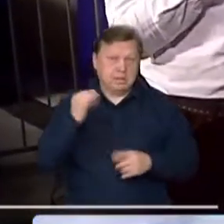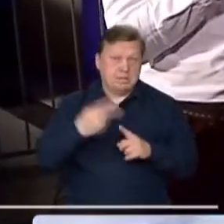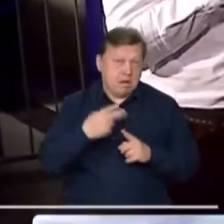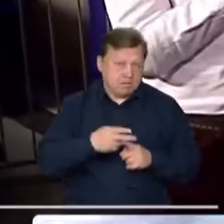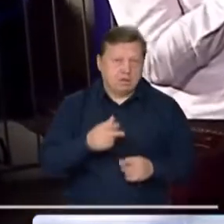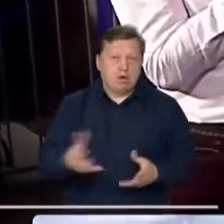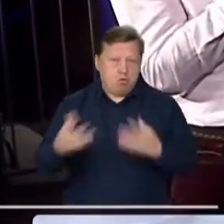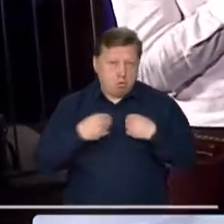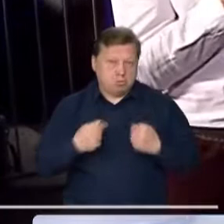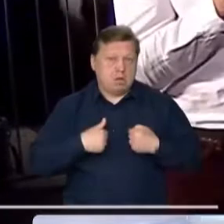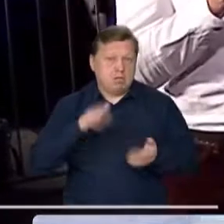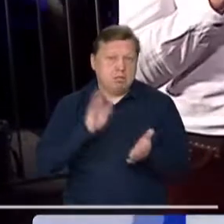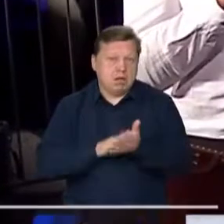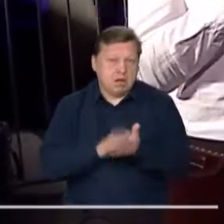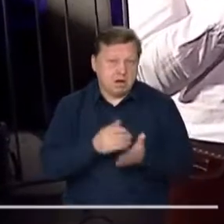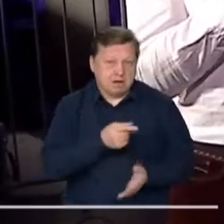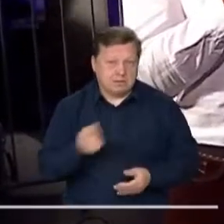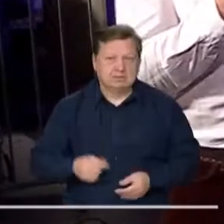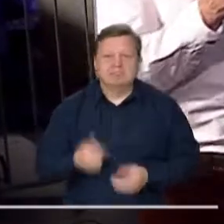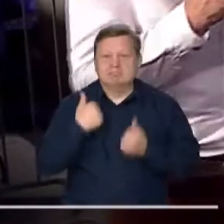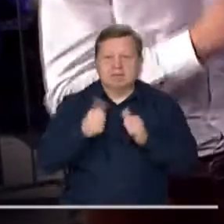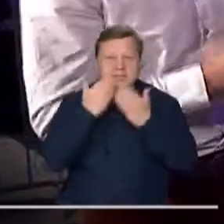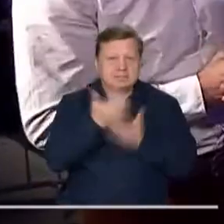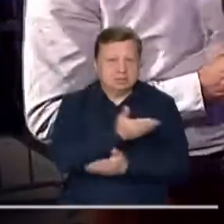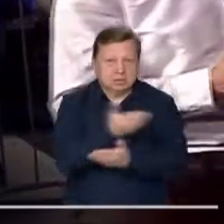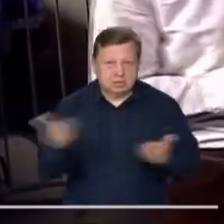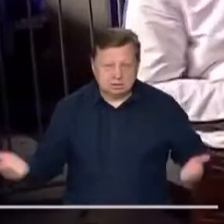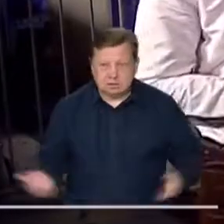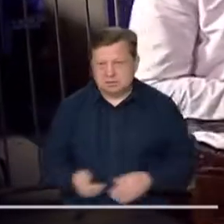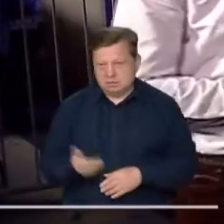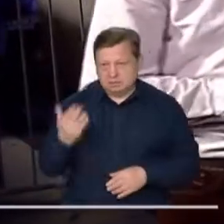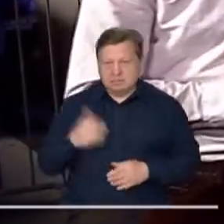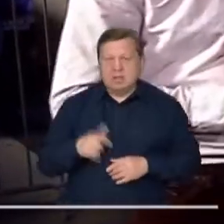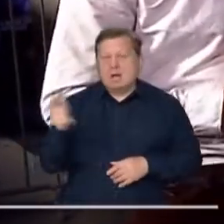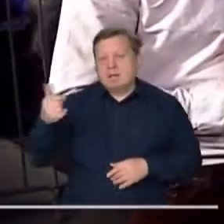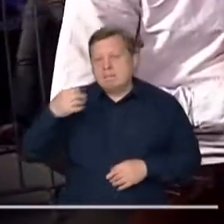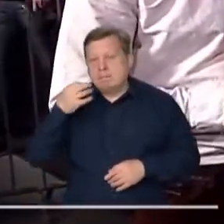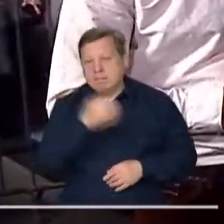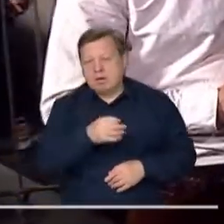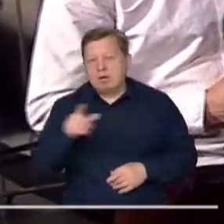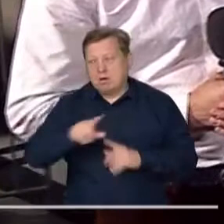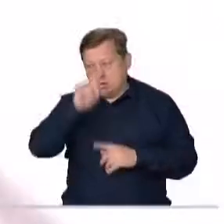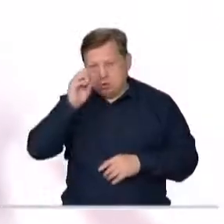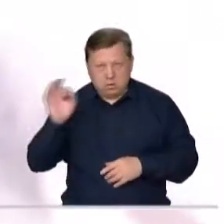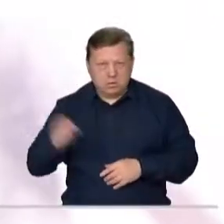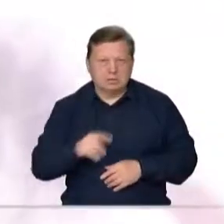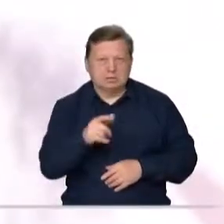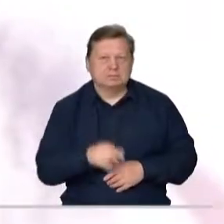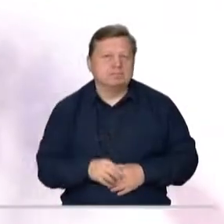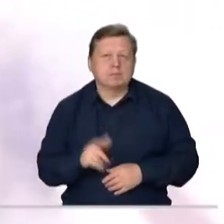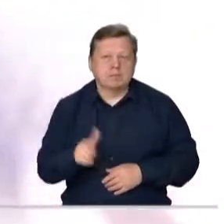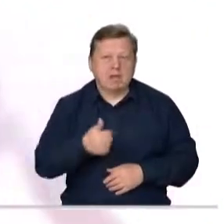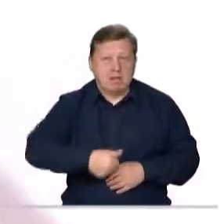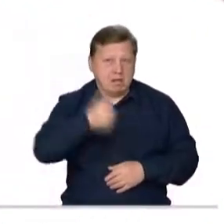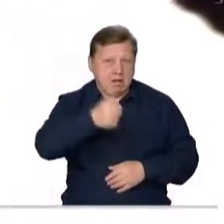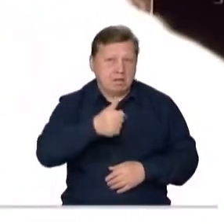nagrody, za to oczywiście jesteśmy bardzo wdzięczni. To teraz jedno pytanie od naszych fanów. Jak to się stało, że lider